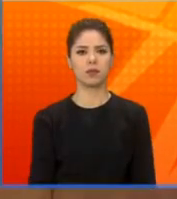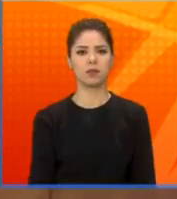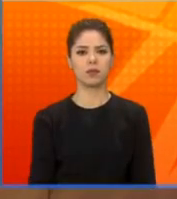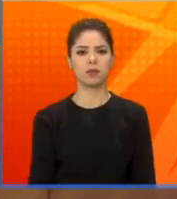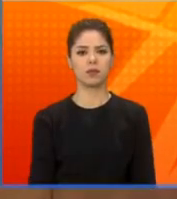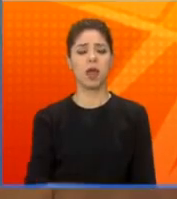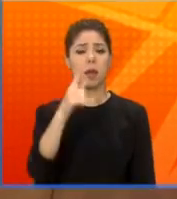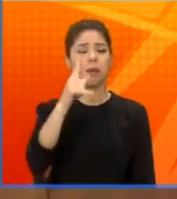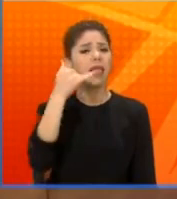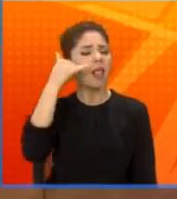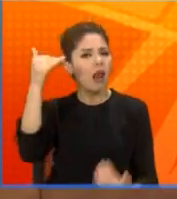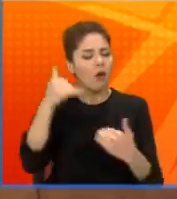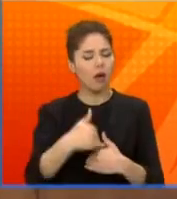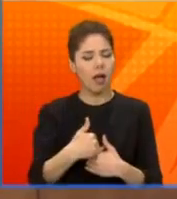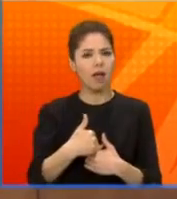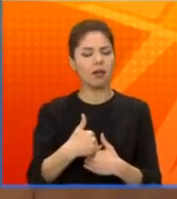Evet. Bir telefon geldi.